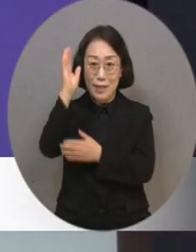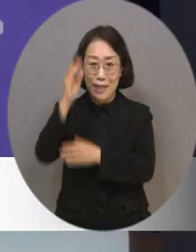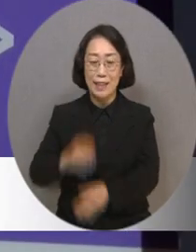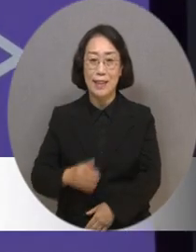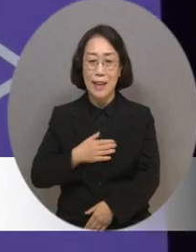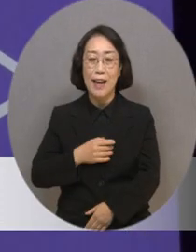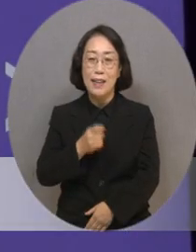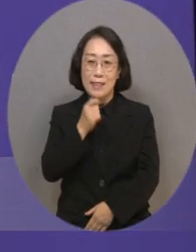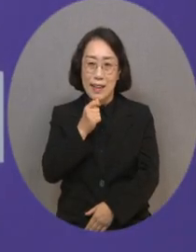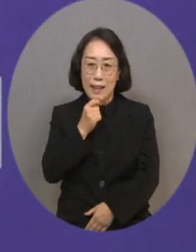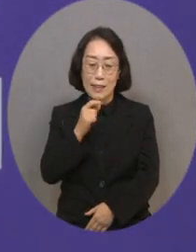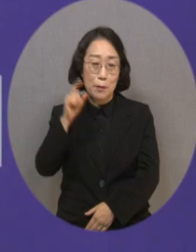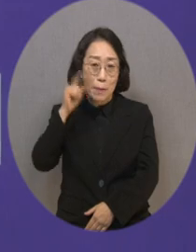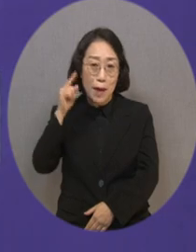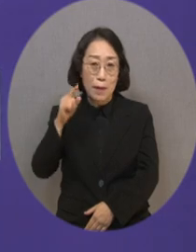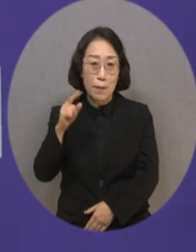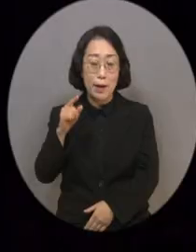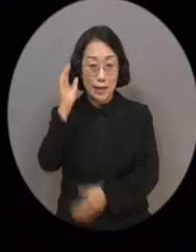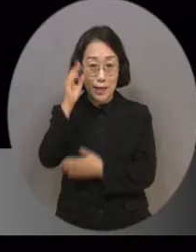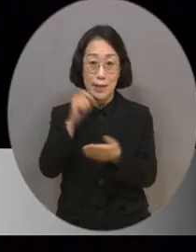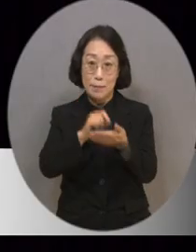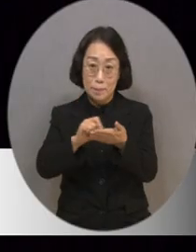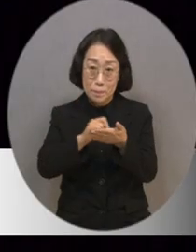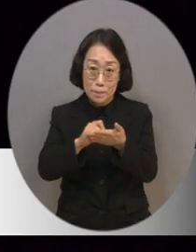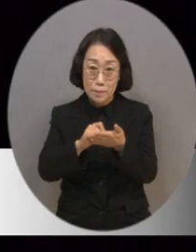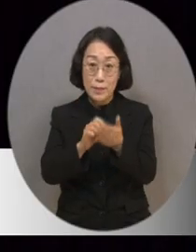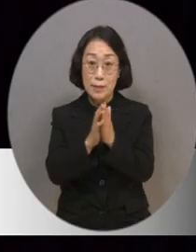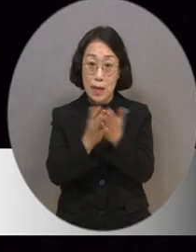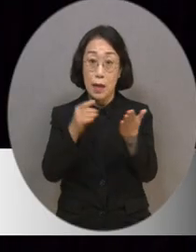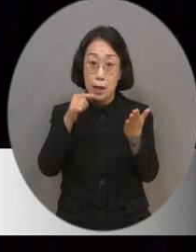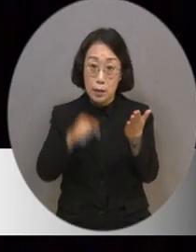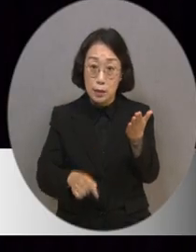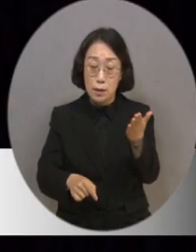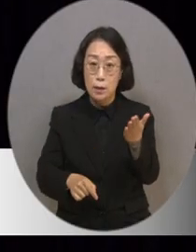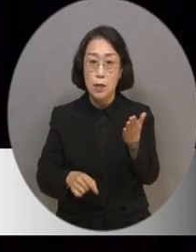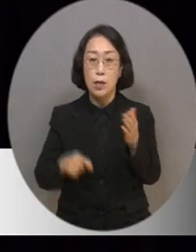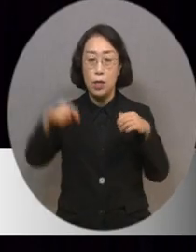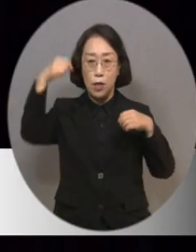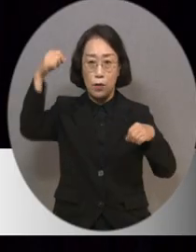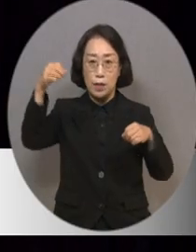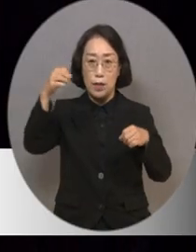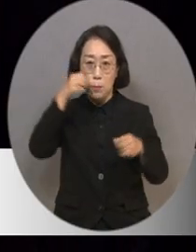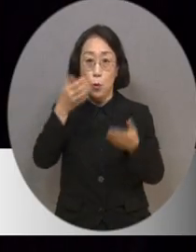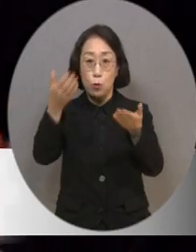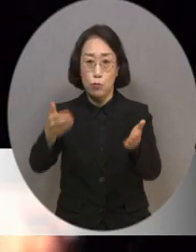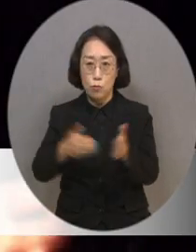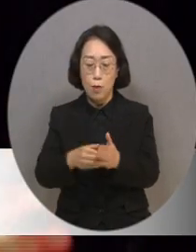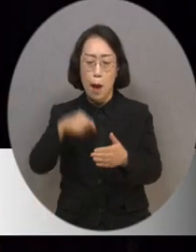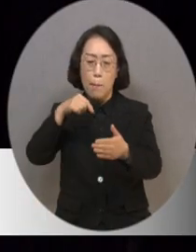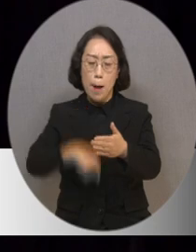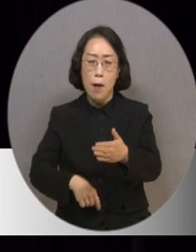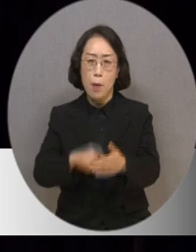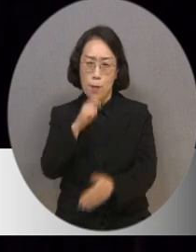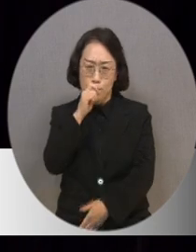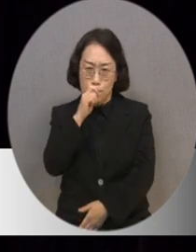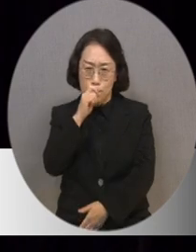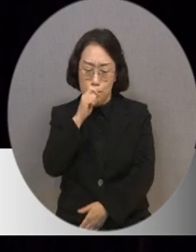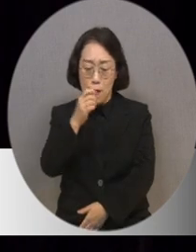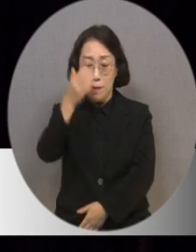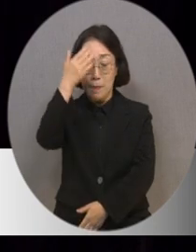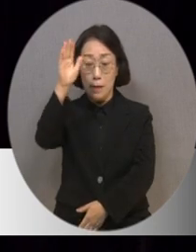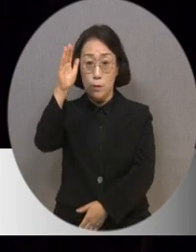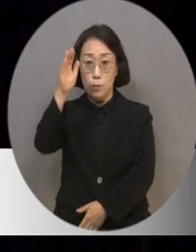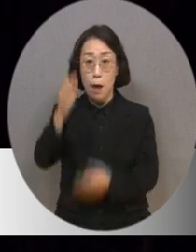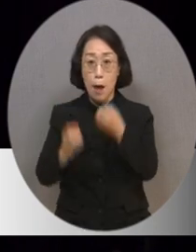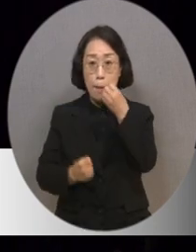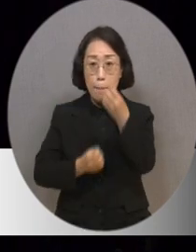작은 다이어리가 무대에 올려졌습니다. 자기 마음에 있는 묵혀놨던 이야기를 다른 사람, 처음 보는 사람들 앞에서